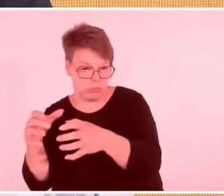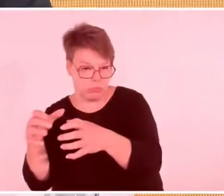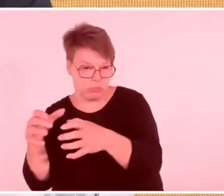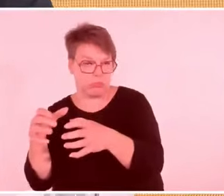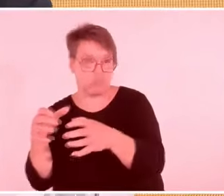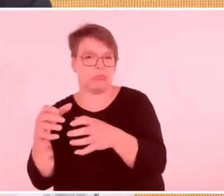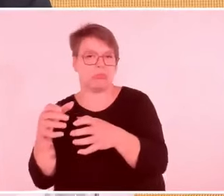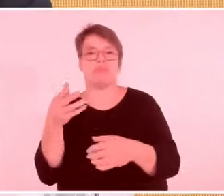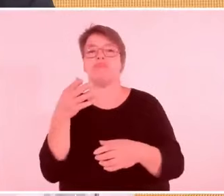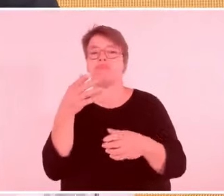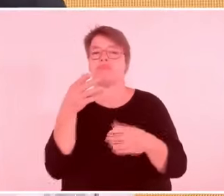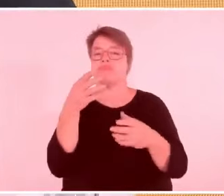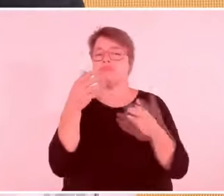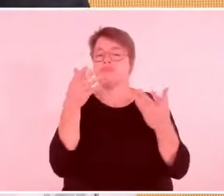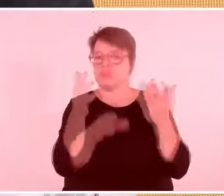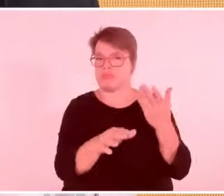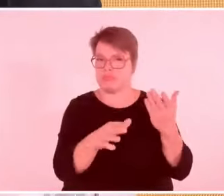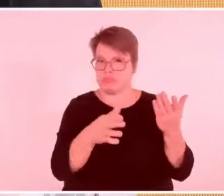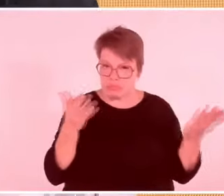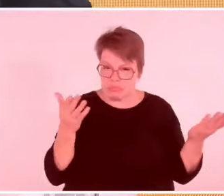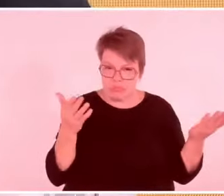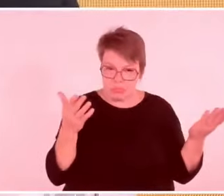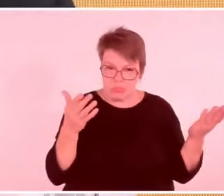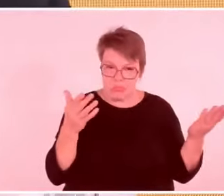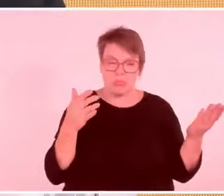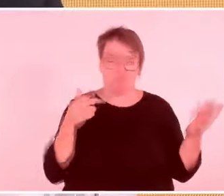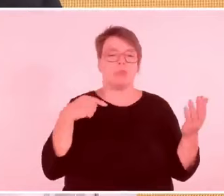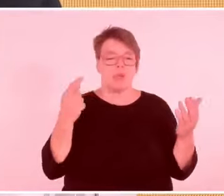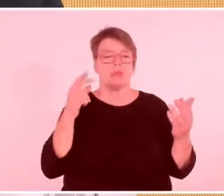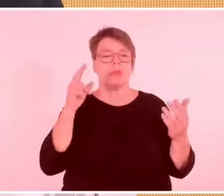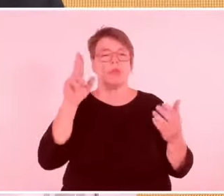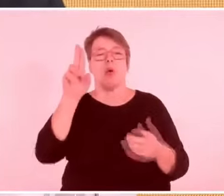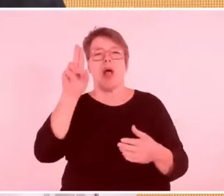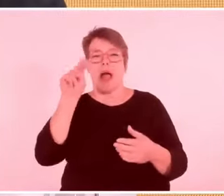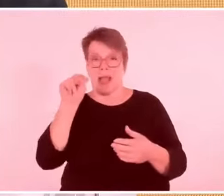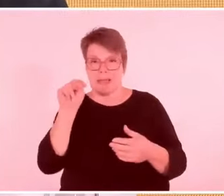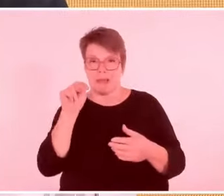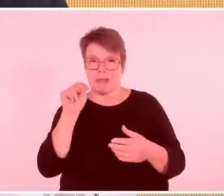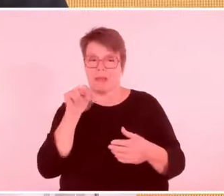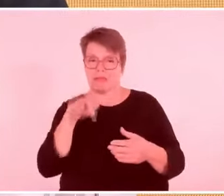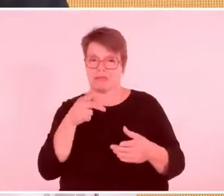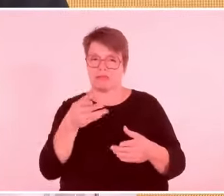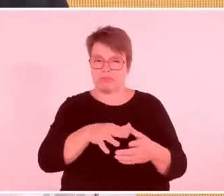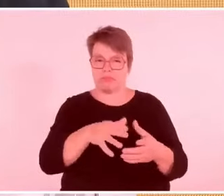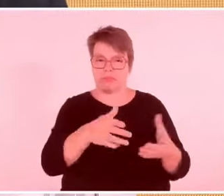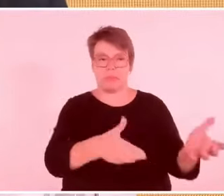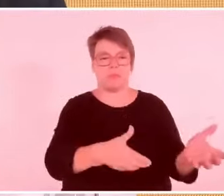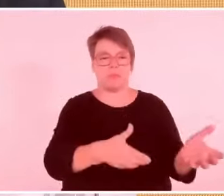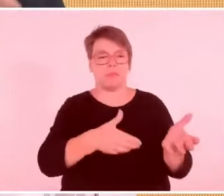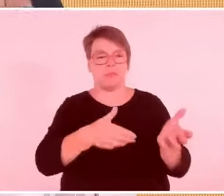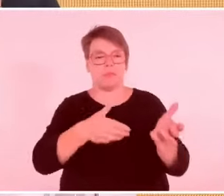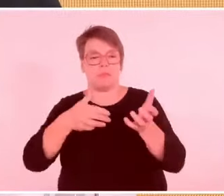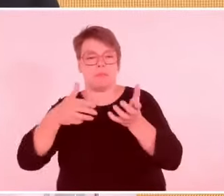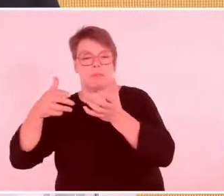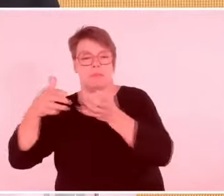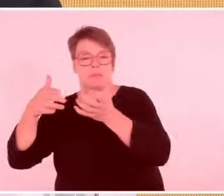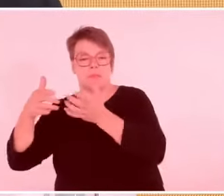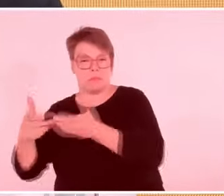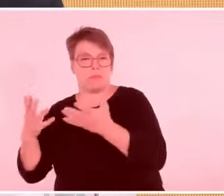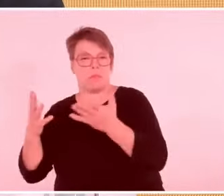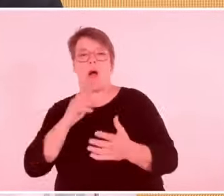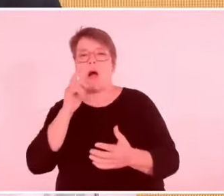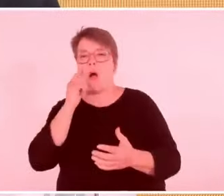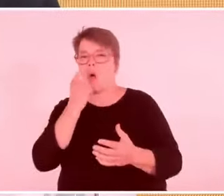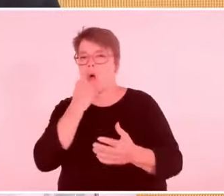Der hat folgende Grabrede am nächsten Tag gehalten